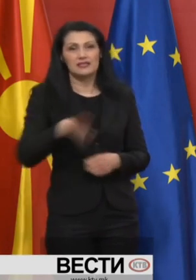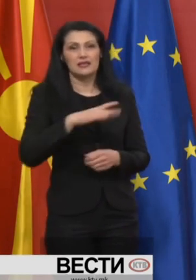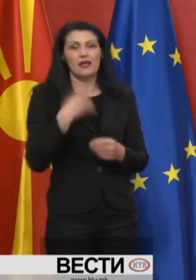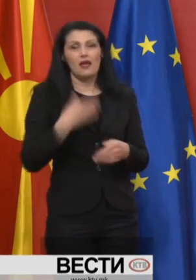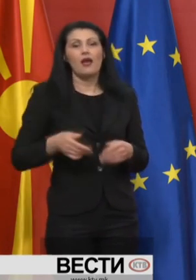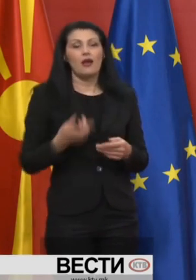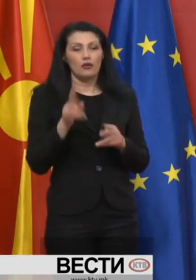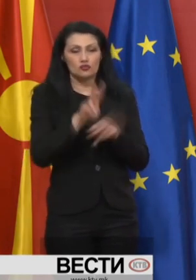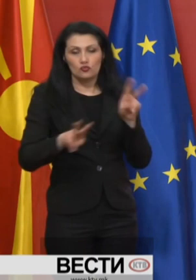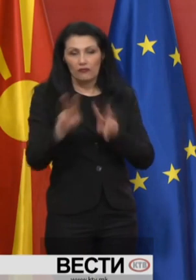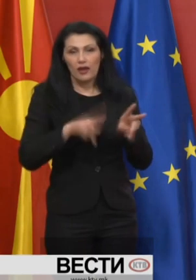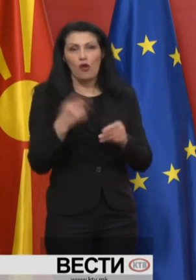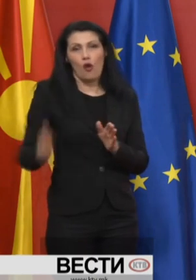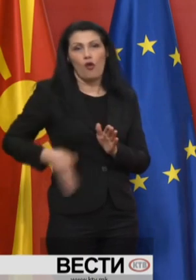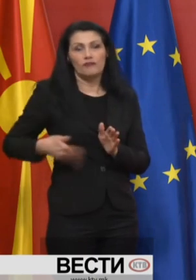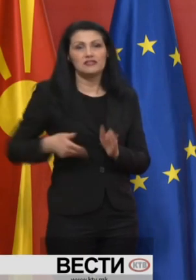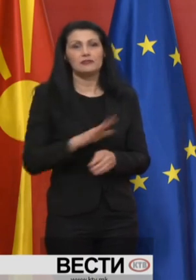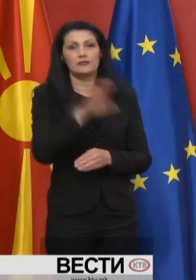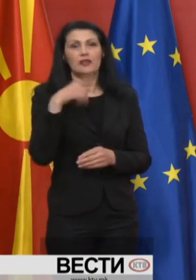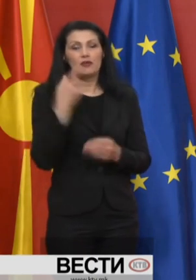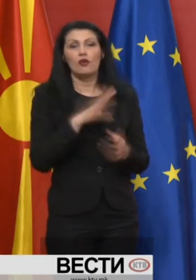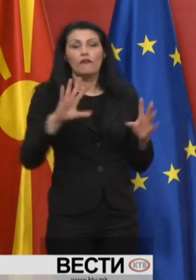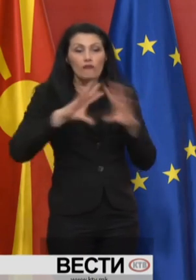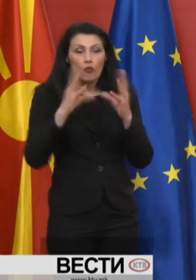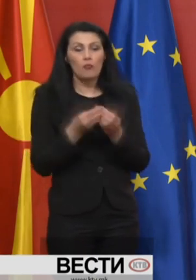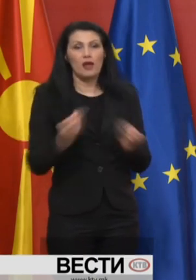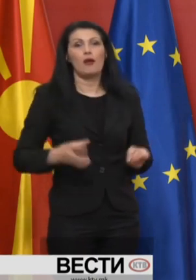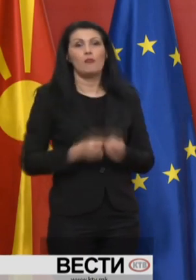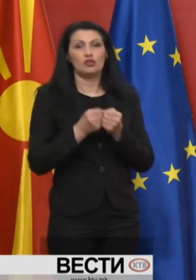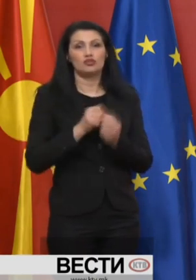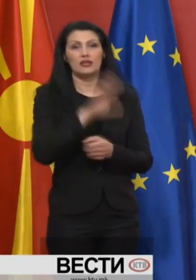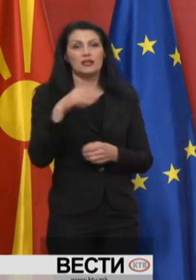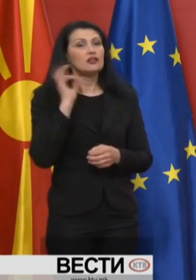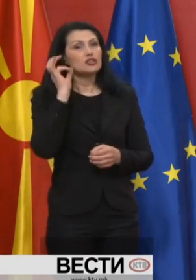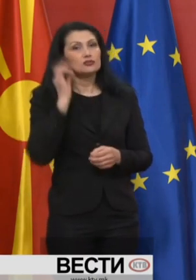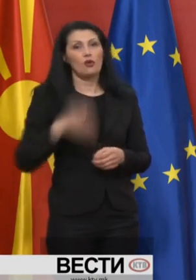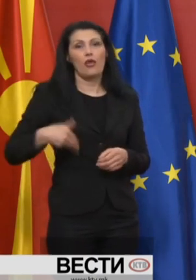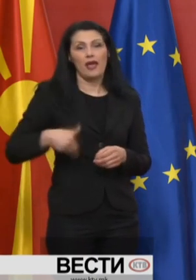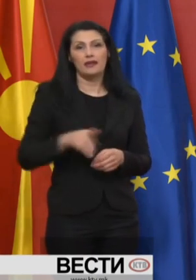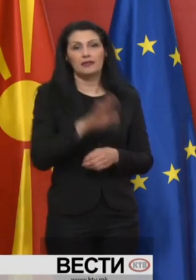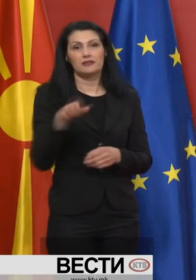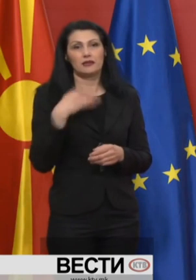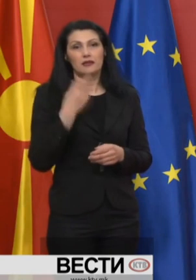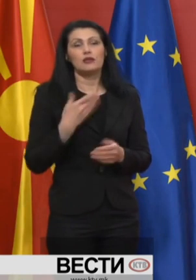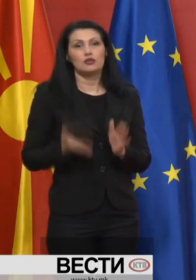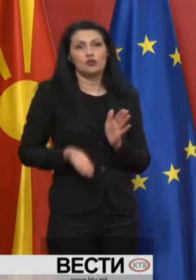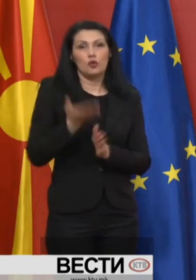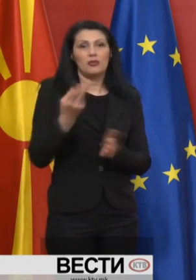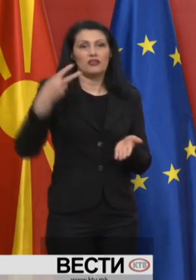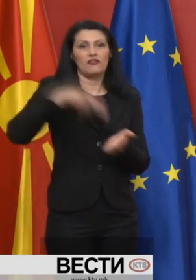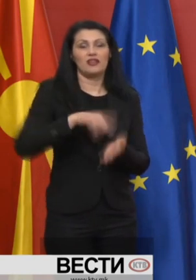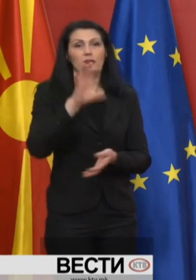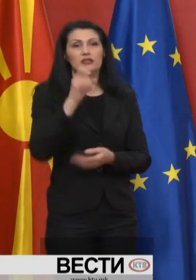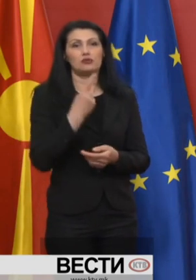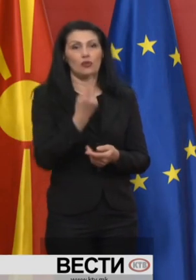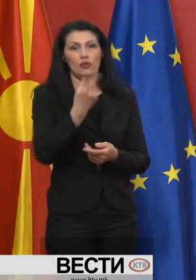овци, вкупната финансиска поддршка за женско јагне ја зголемуваме на 2500 денари